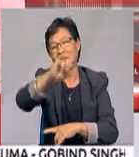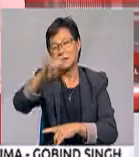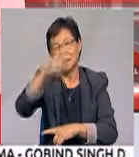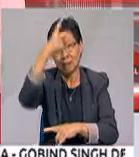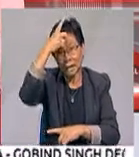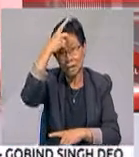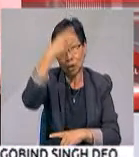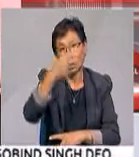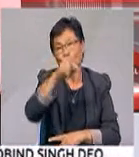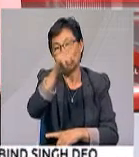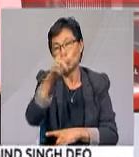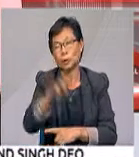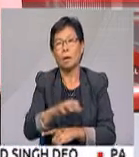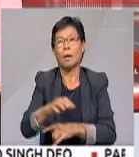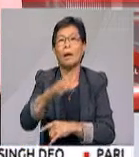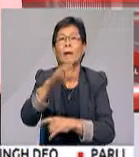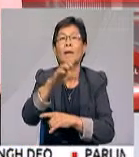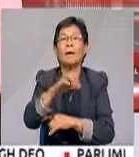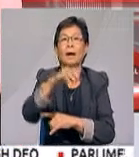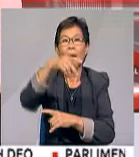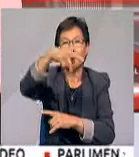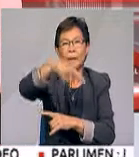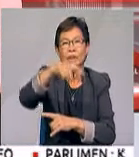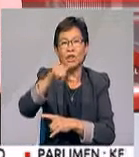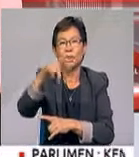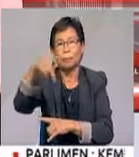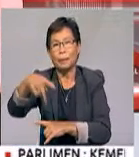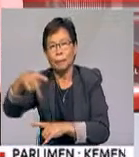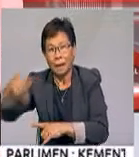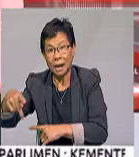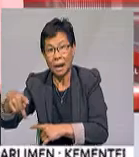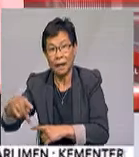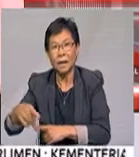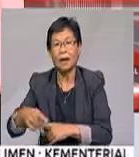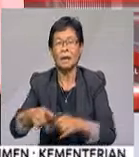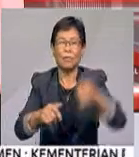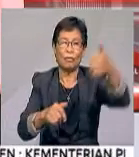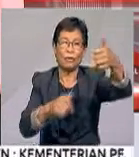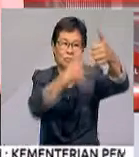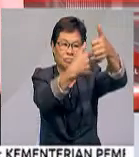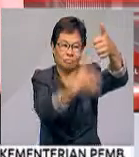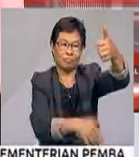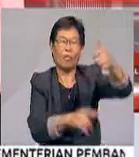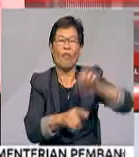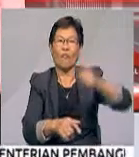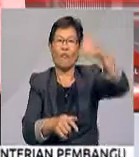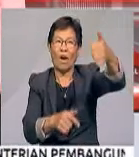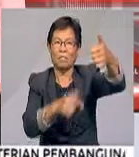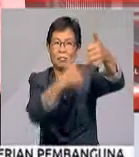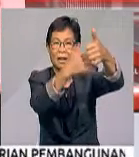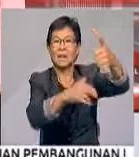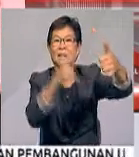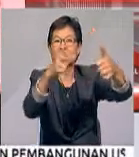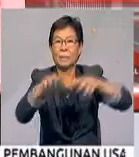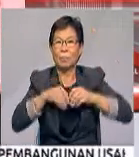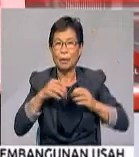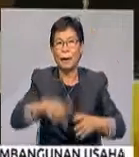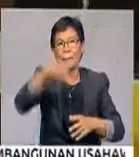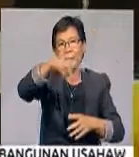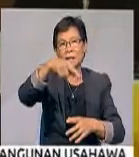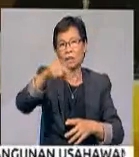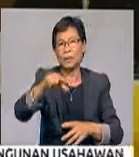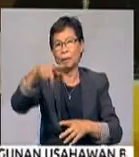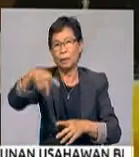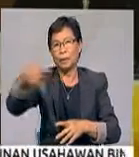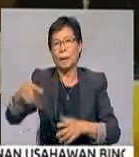digunakan darjah Panglima gagah pasukan polis pgpp mendahului senarai pertama tiga lagi penerima pgpp